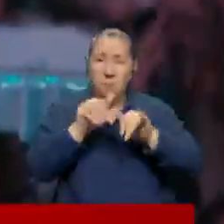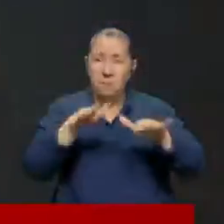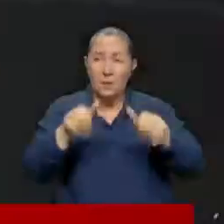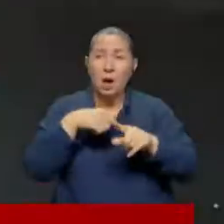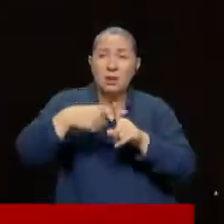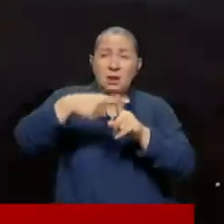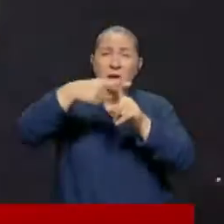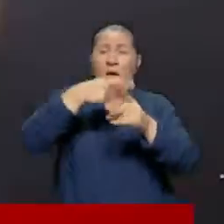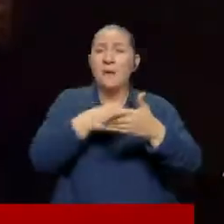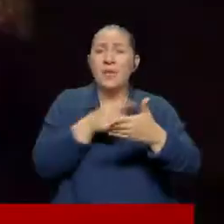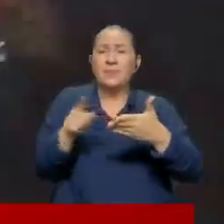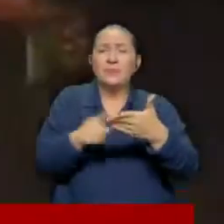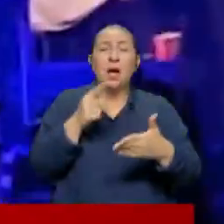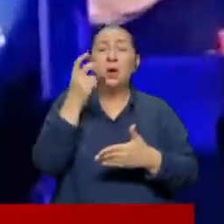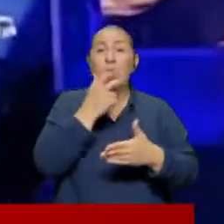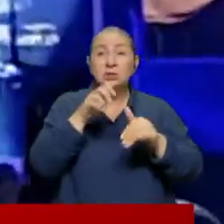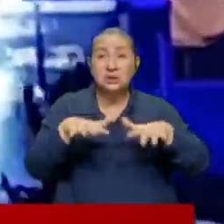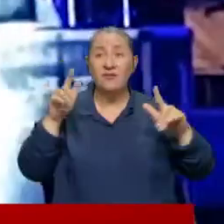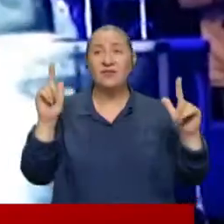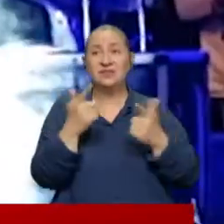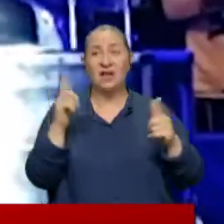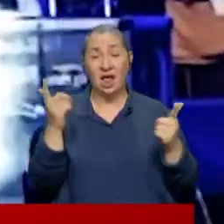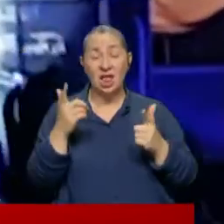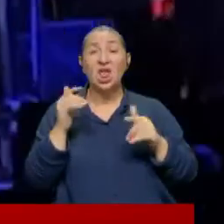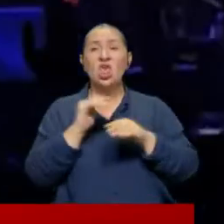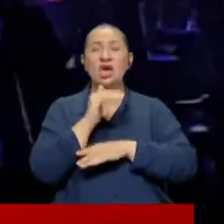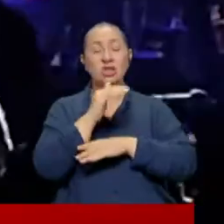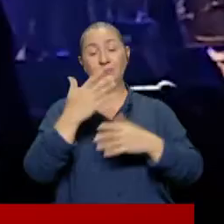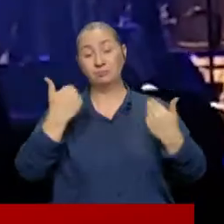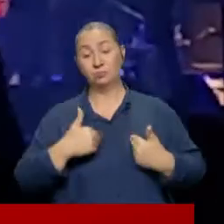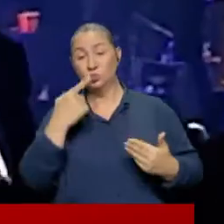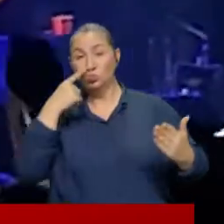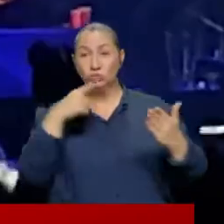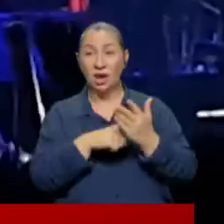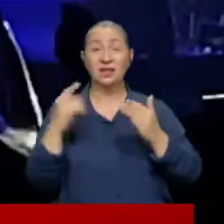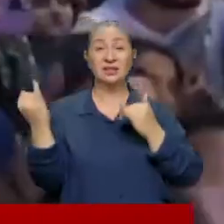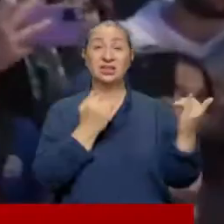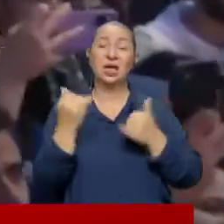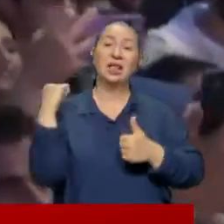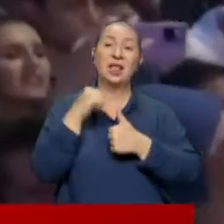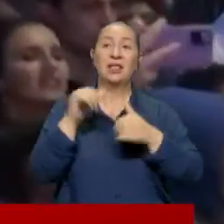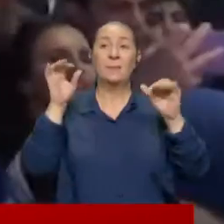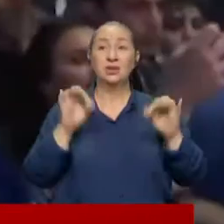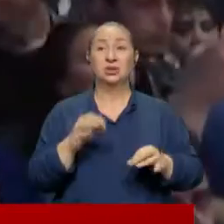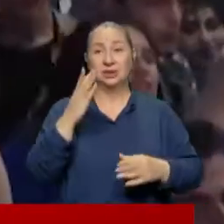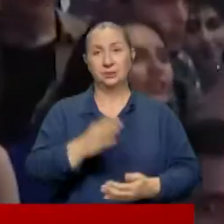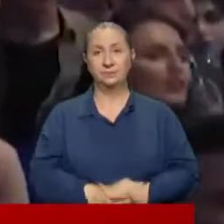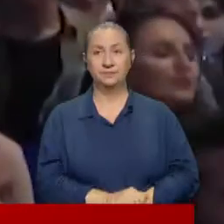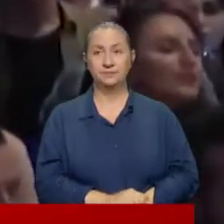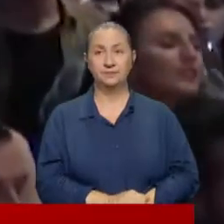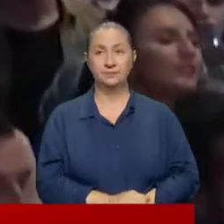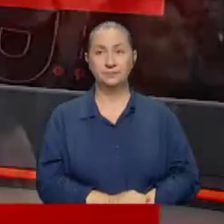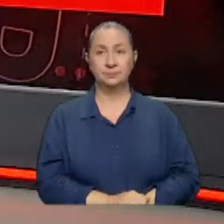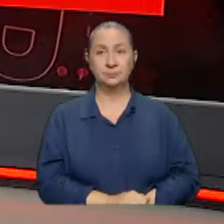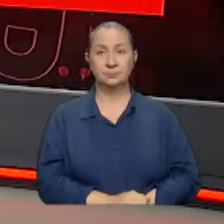mesajlarını üst üste iptal edilen konserler festivaller yaşam tarzına müdahale tartışmasını da yeniden alevlendirir dedim